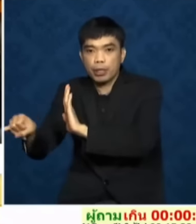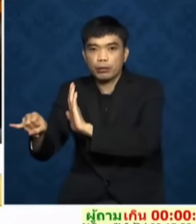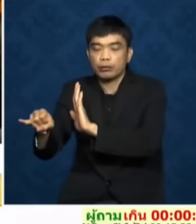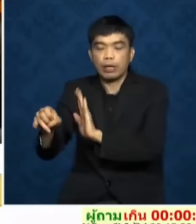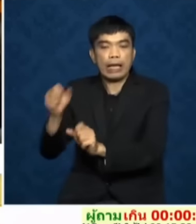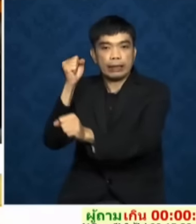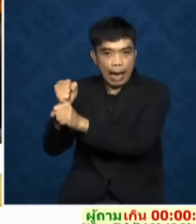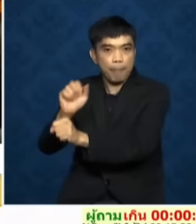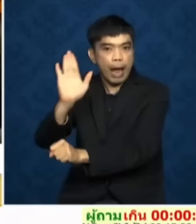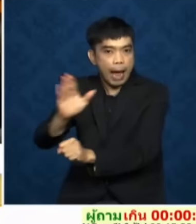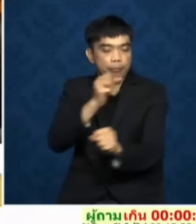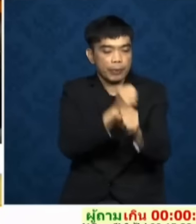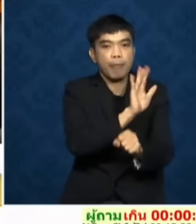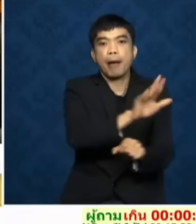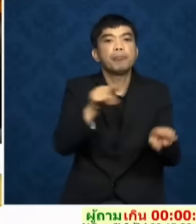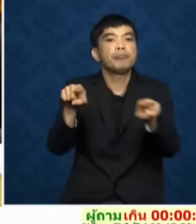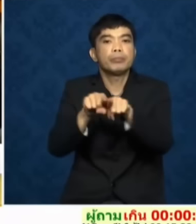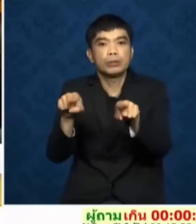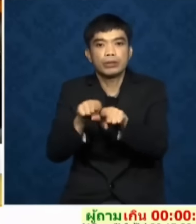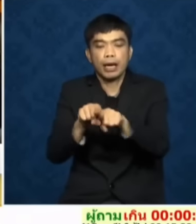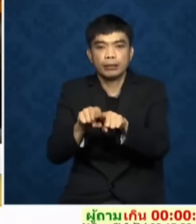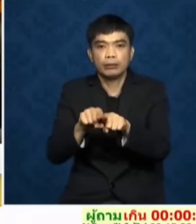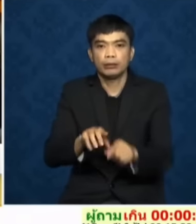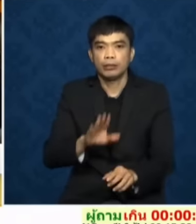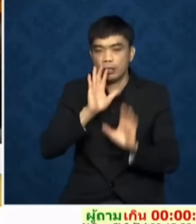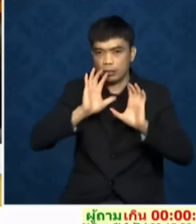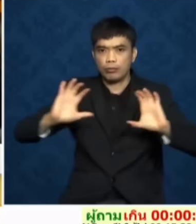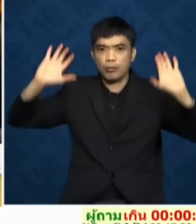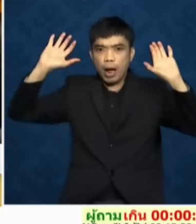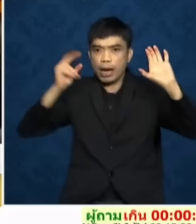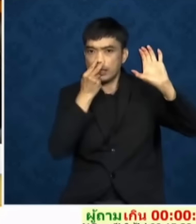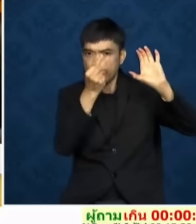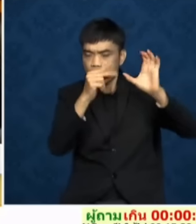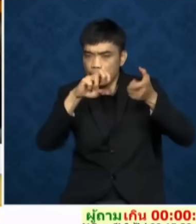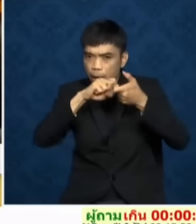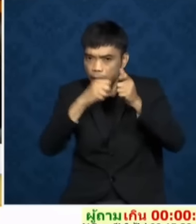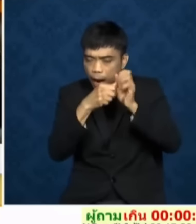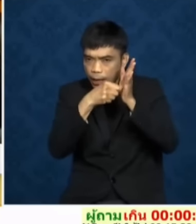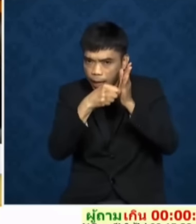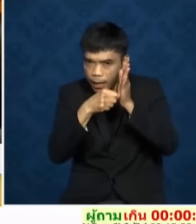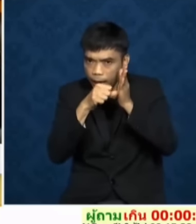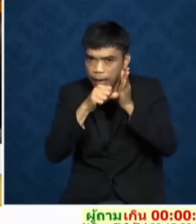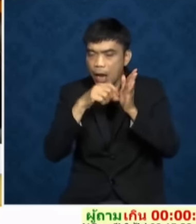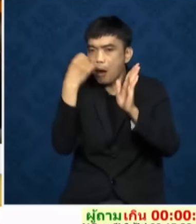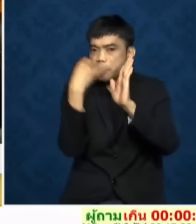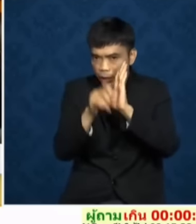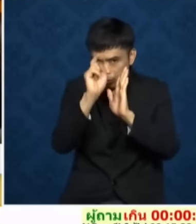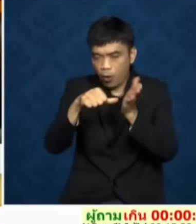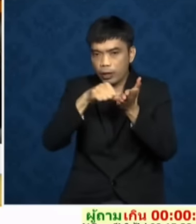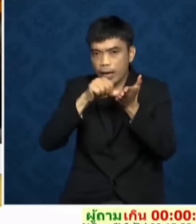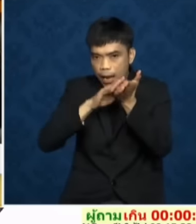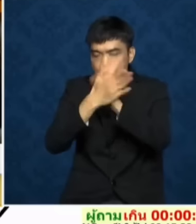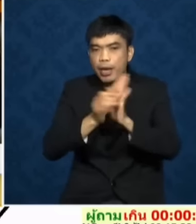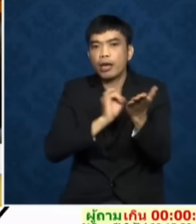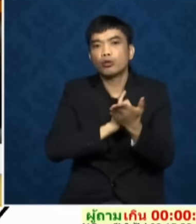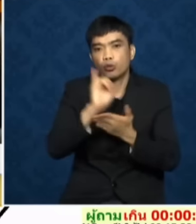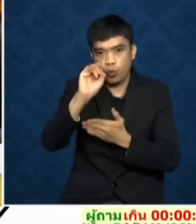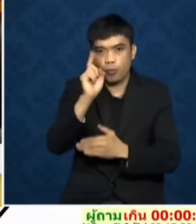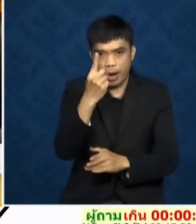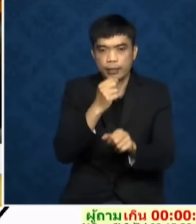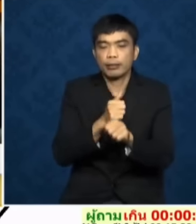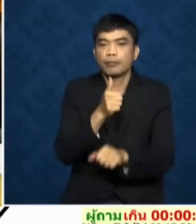ให้คำสั่งหรือการจัดการที่ผิดเนี่ยให้มันถูกต้องที่สุดแต่ว่ามันก็มีปัญหาเรื่องการพูดกันว่าอันนี้จริง